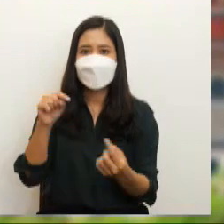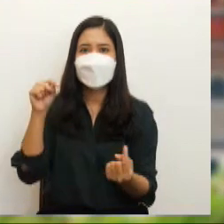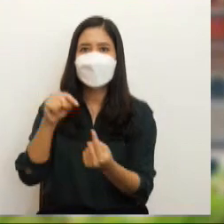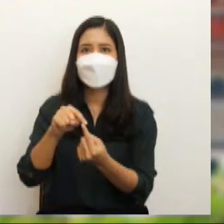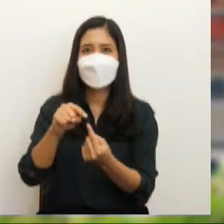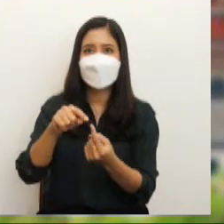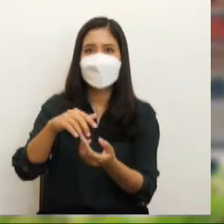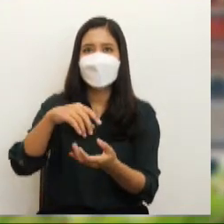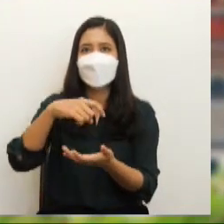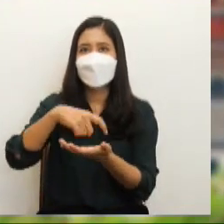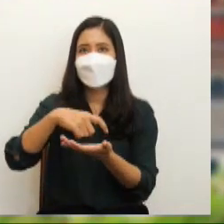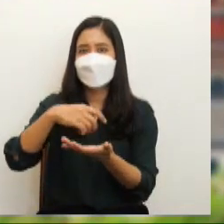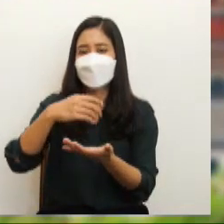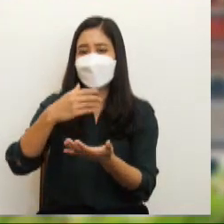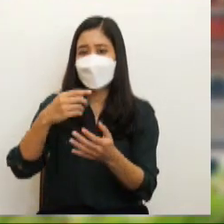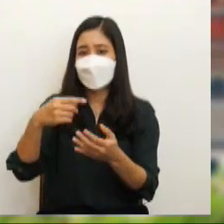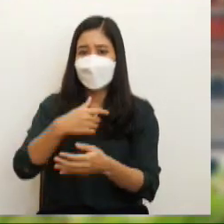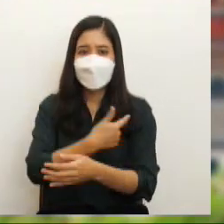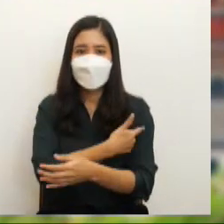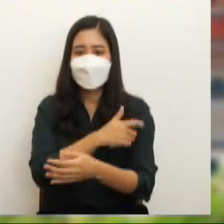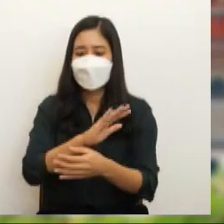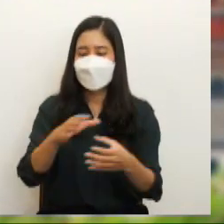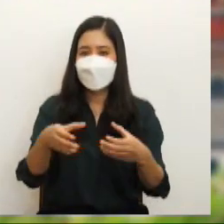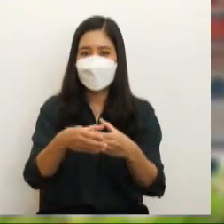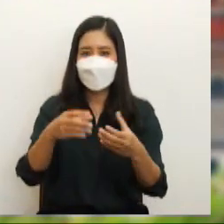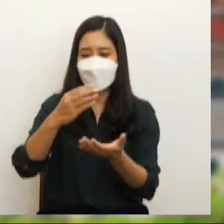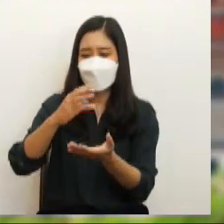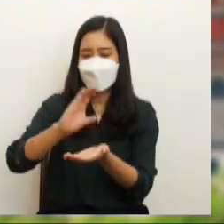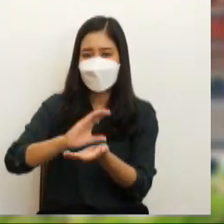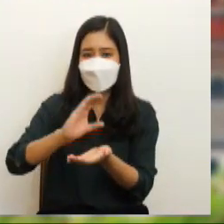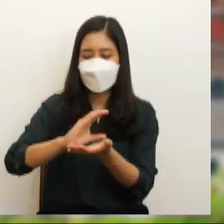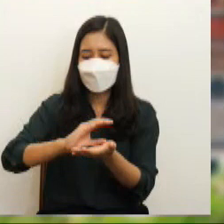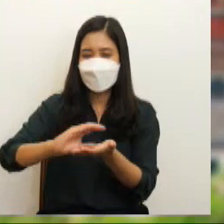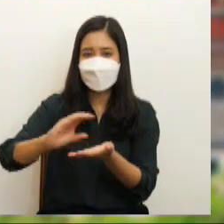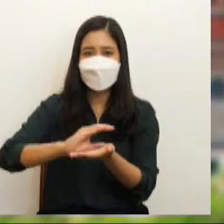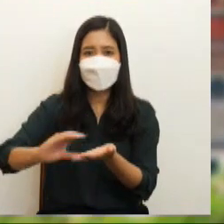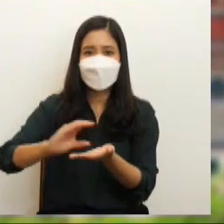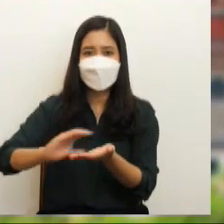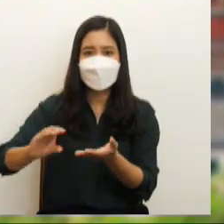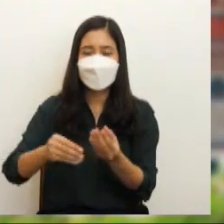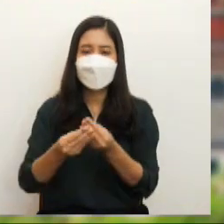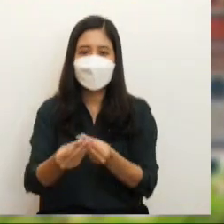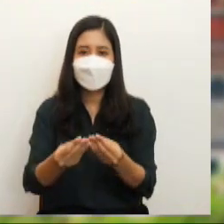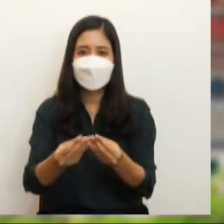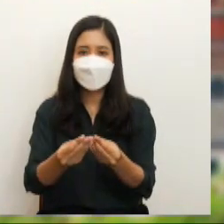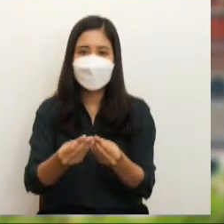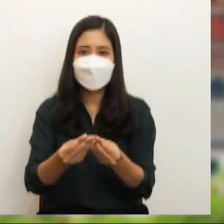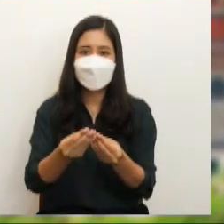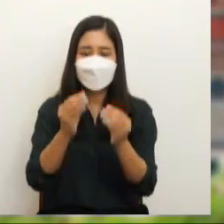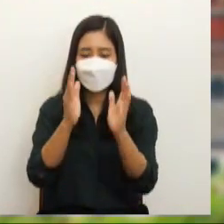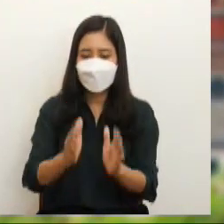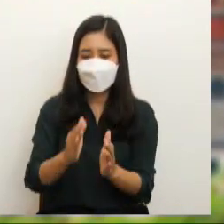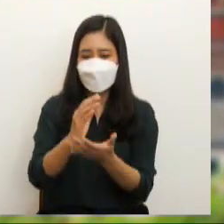ยที่รับวัคซีนไปแล้วเป็นคุณครูกี่คนก็ประมาณ 230,000 คนนะครับแล้วก็บุคลากรในการศึกษาเ